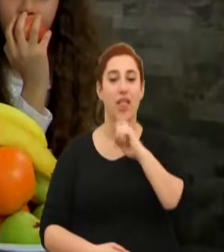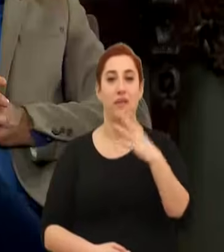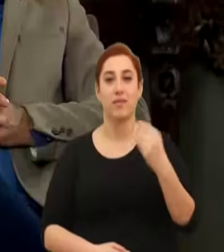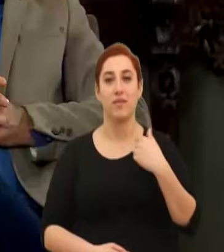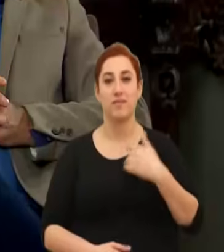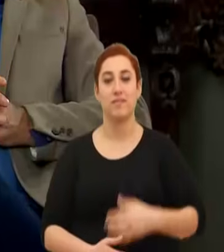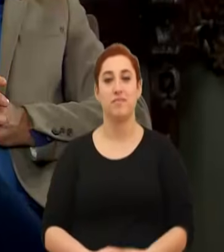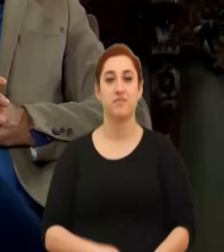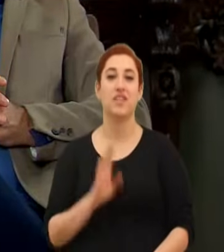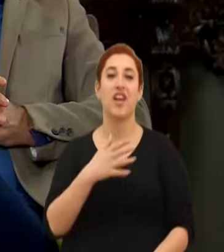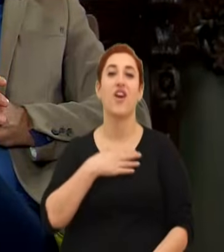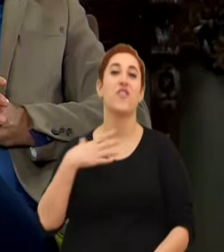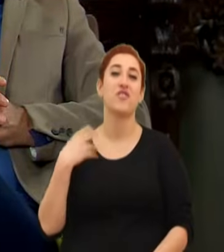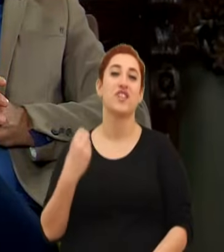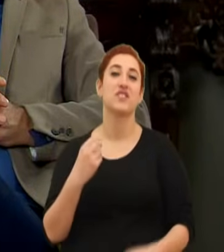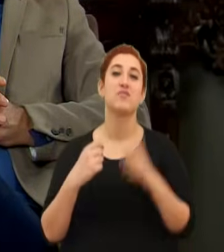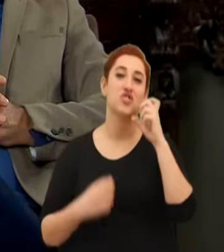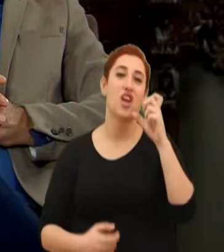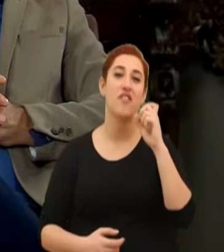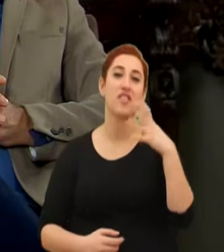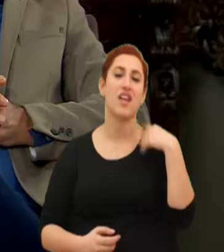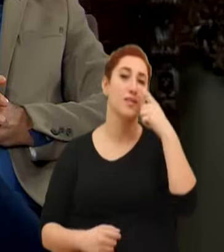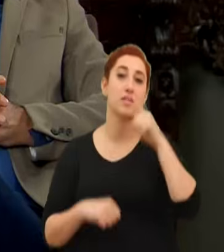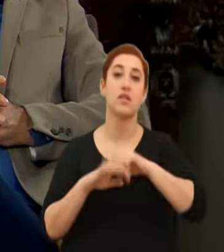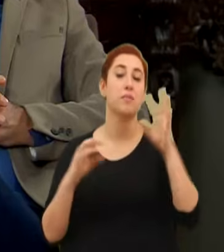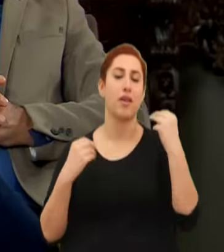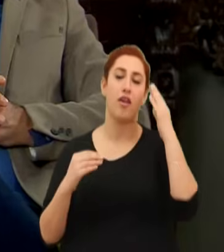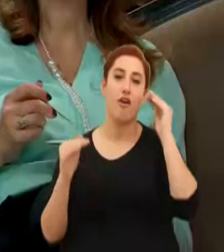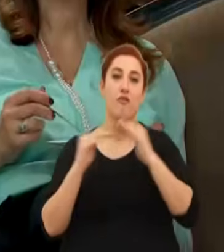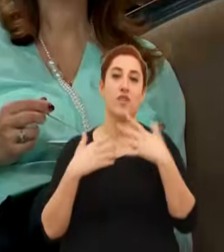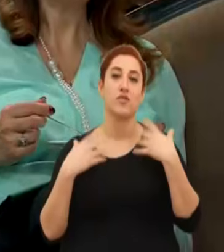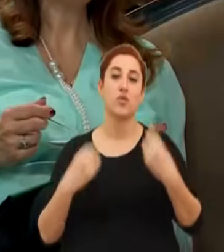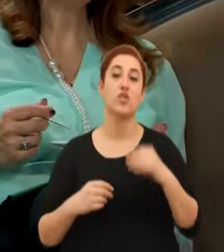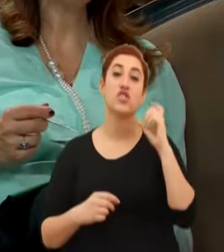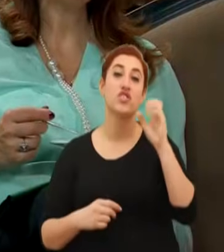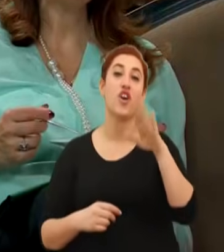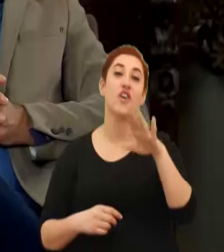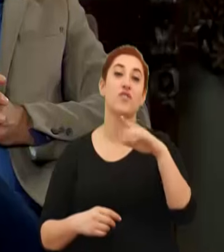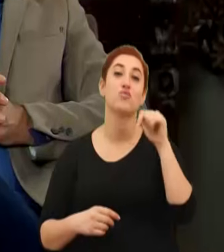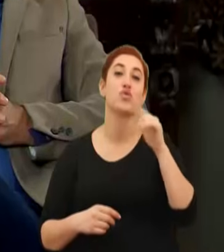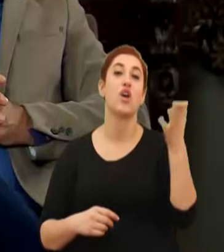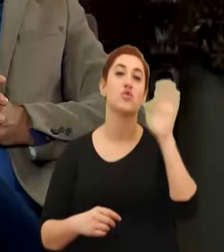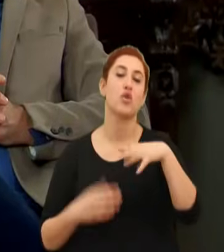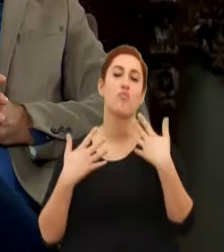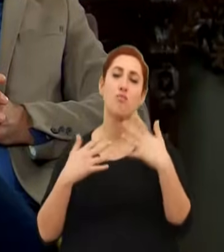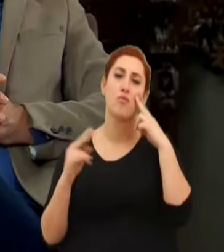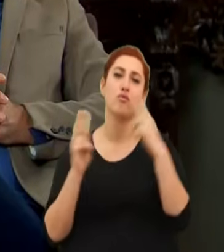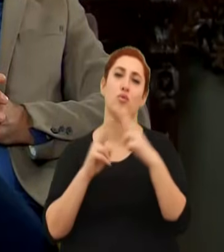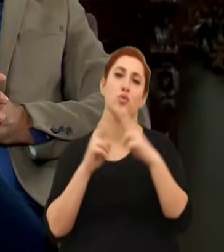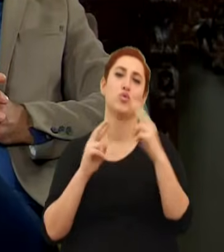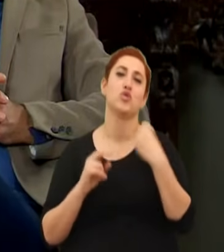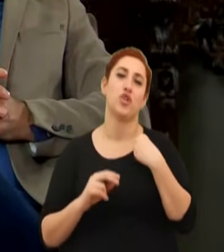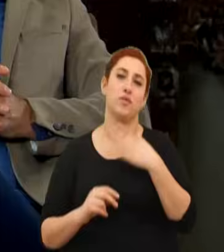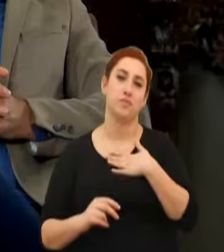suçtu. Ay anneşkocuğum, Cavidan'la inanılmaz iyi anlaştık. Caviş, bundan sonra sık sık